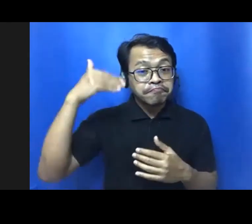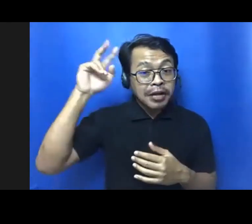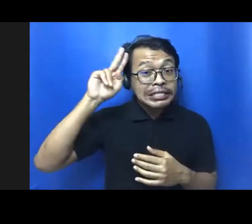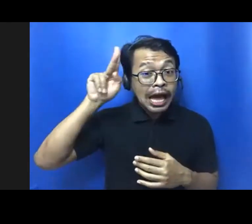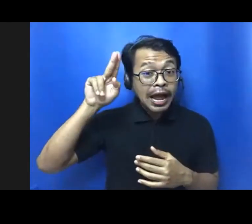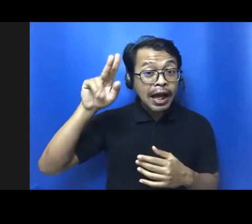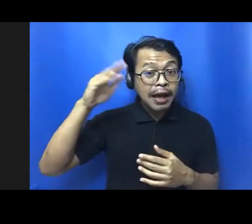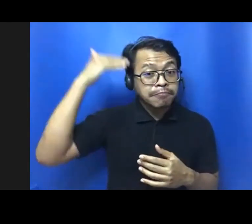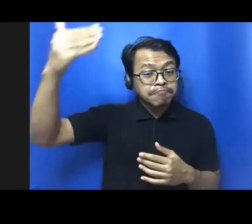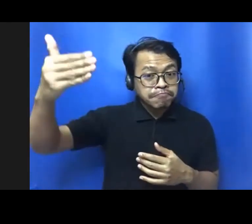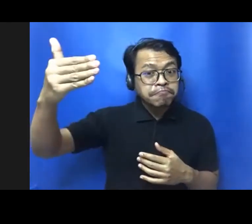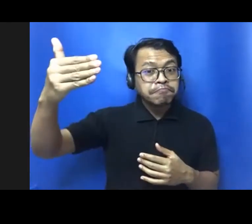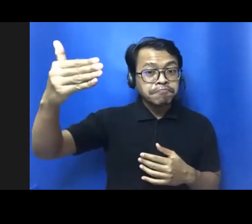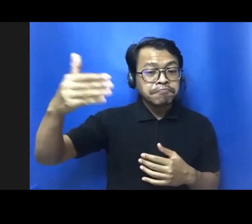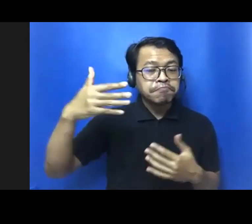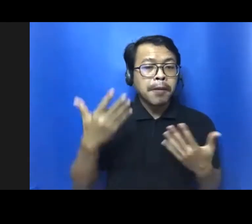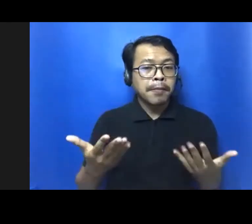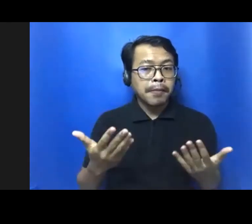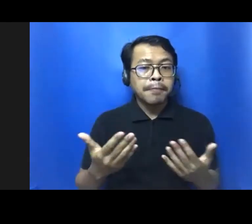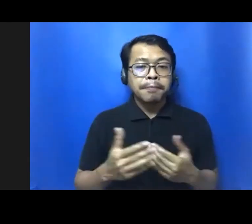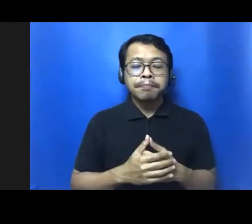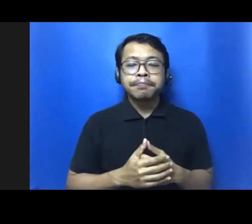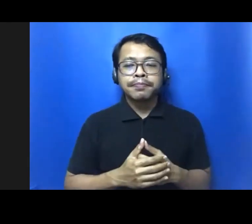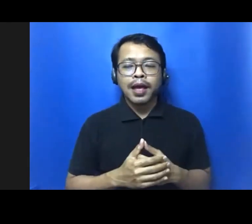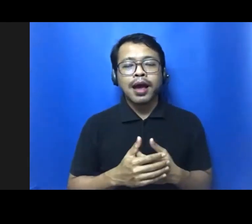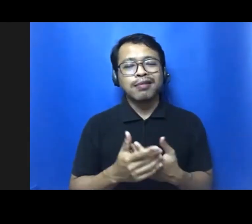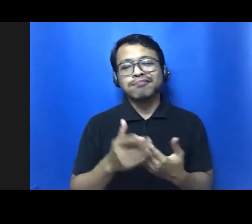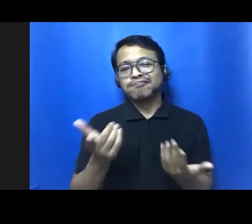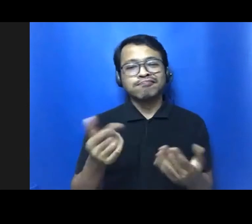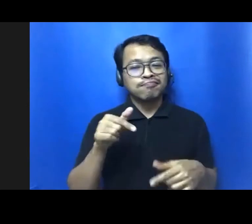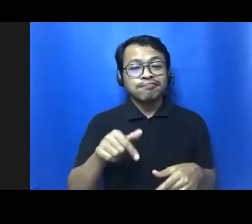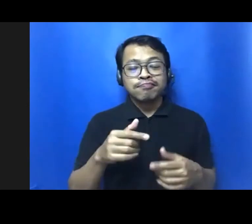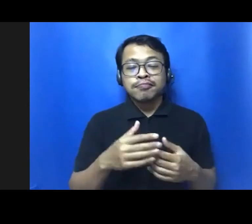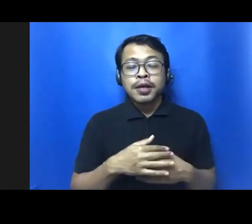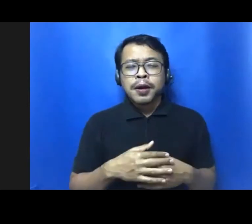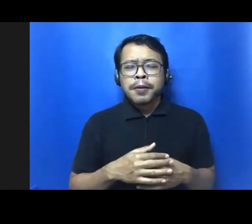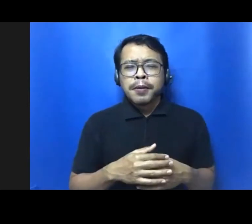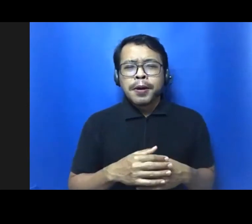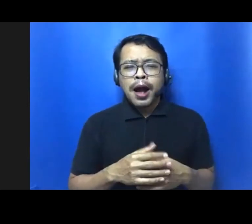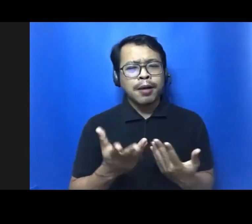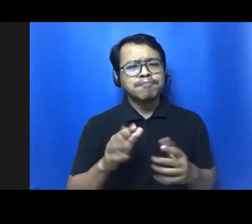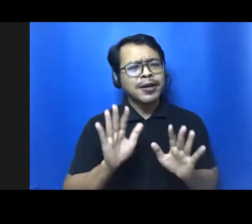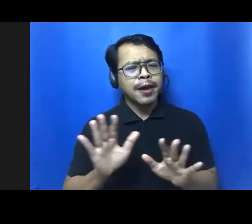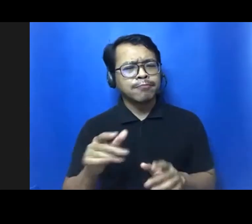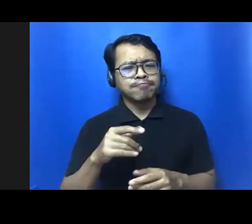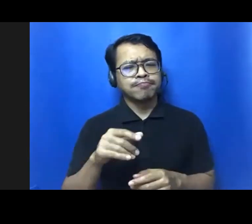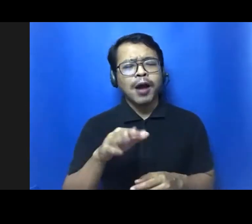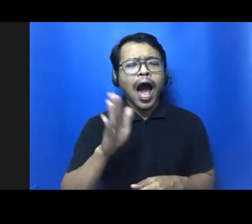untuk karena pengangguran yang terbesar ini usia muda